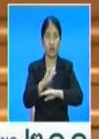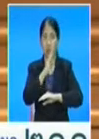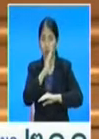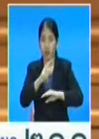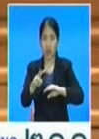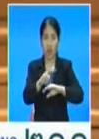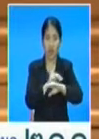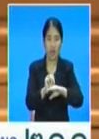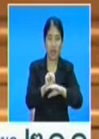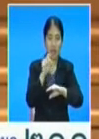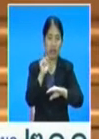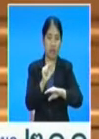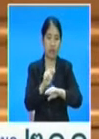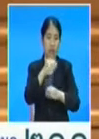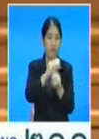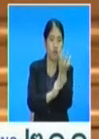ม